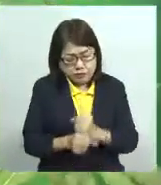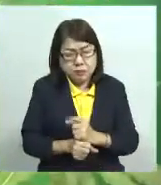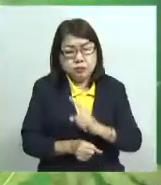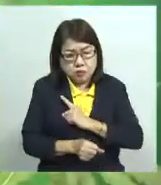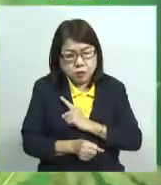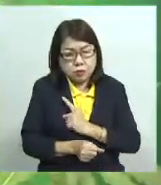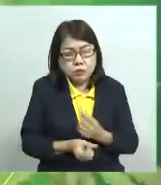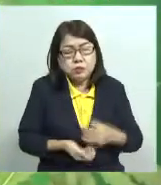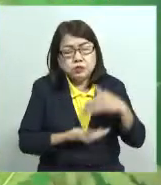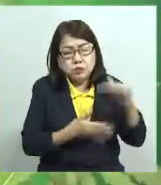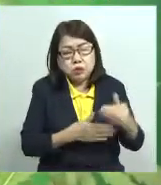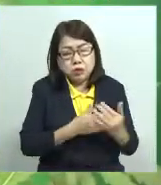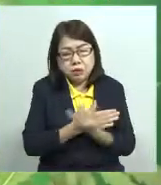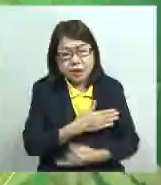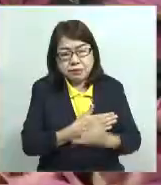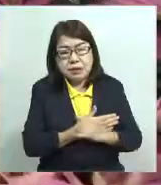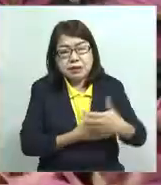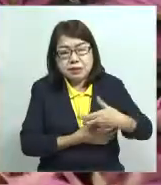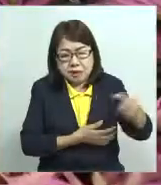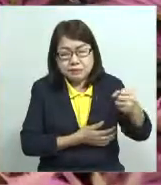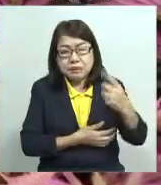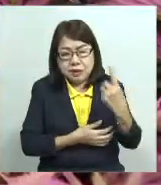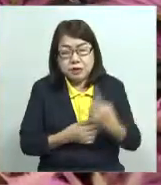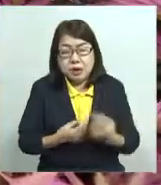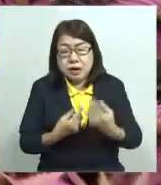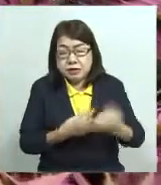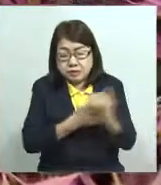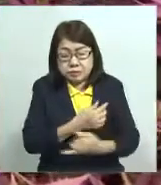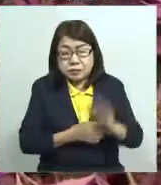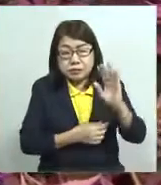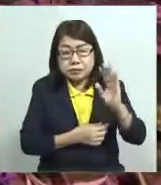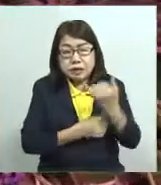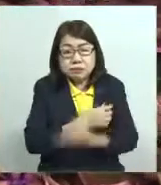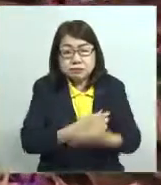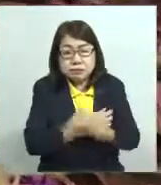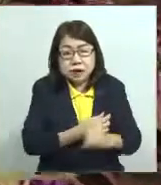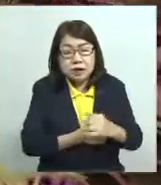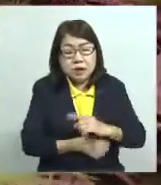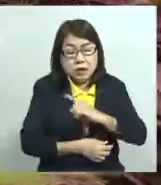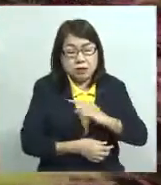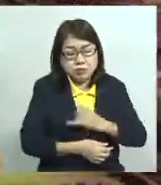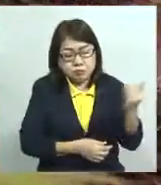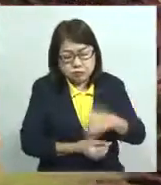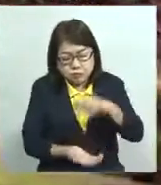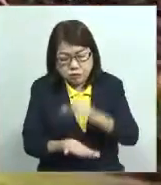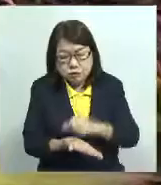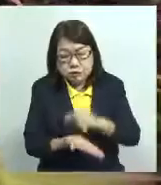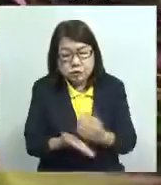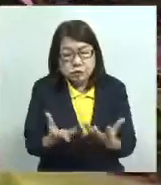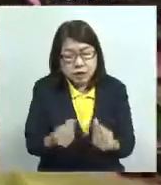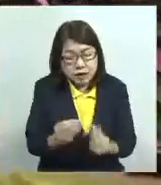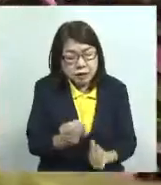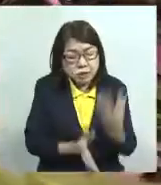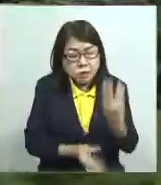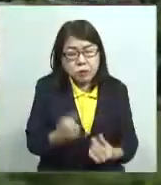และให้บริษัทต่างชาติรับซื้อเท่านั้นบริษัทต่างชาติจะไม่สามารถเข้ามาครอบครองที่ดินในการเพาะปลูกหรือว่าจดสิทธิบัตรในการครอบ